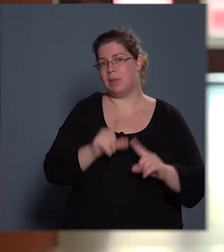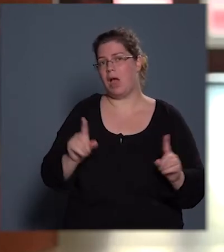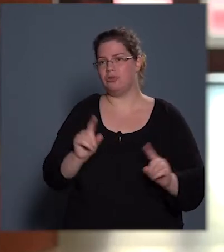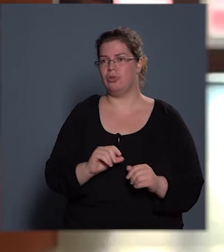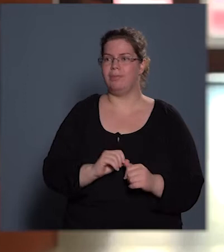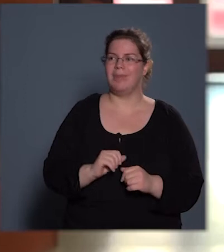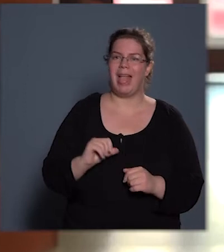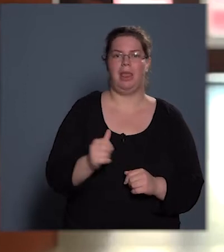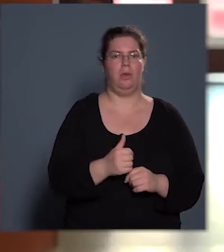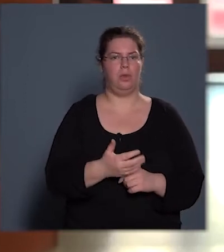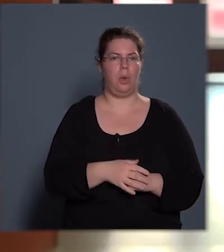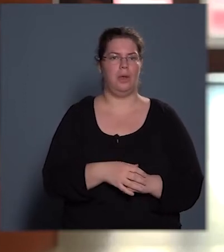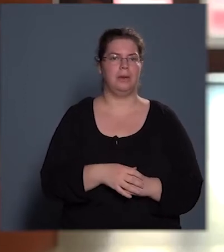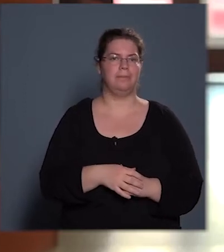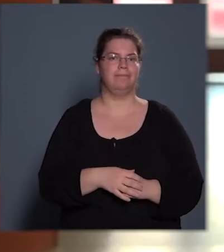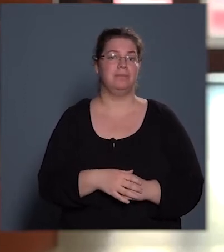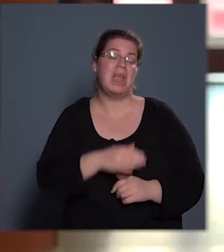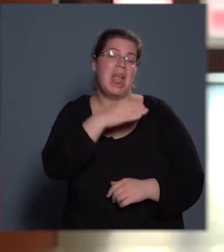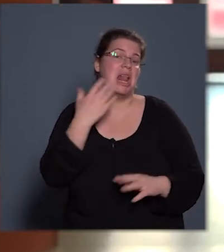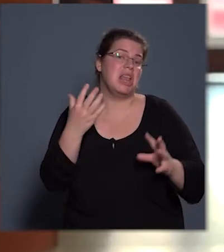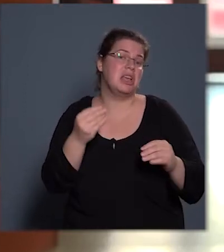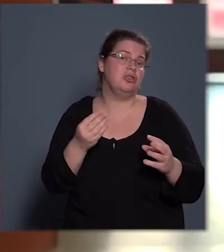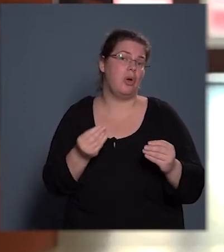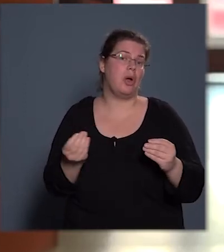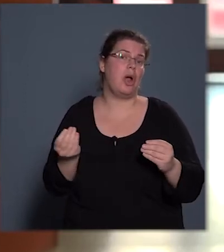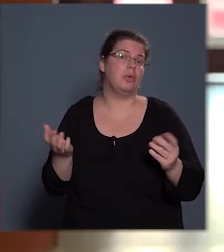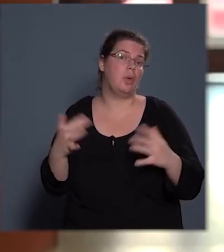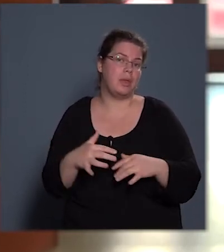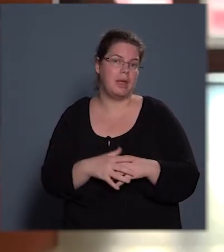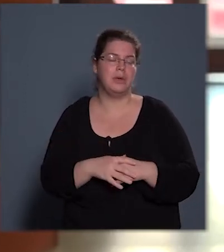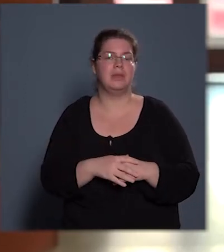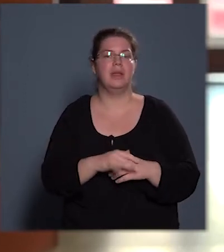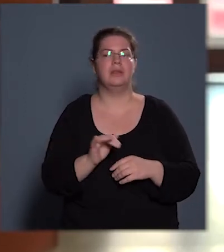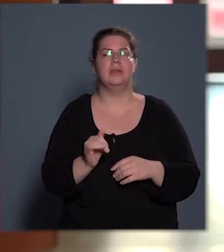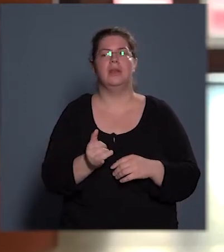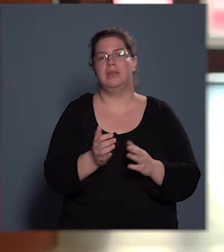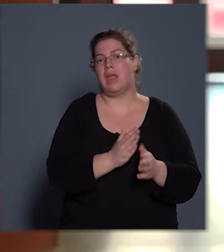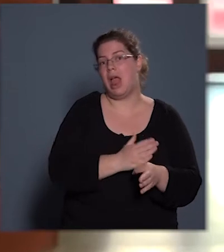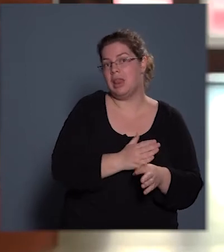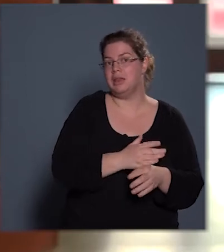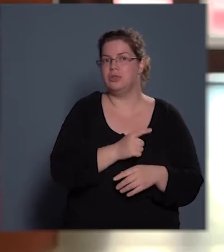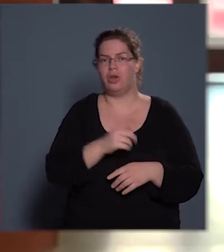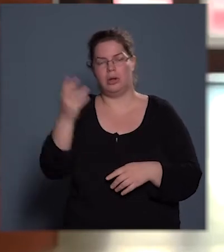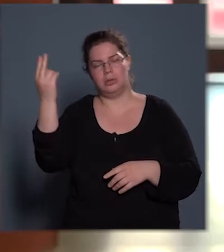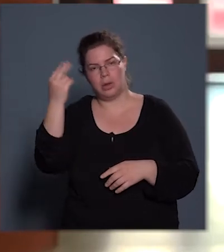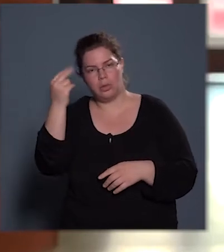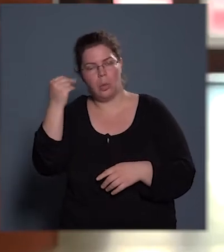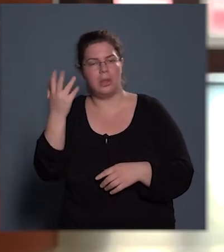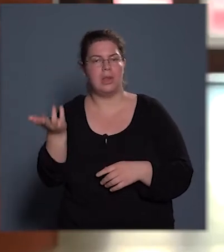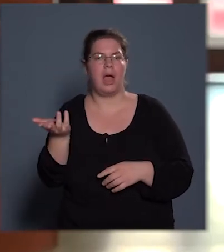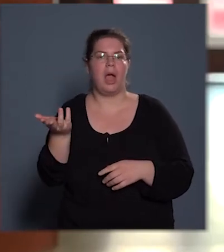először elég sokan összejöttek, és akkor az elején csak tanulgatták